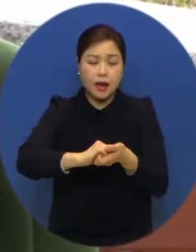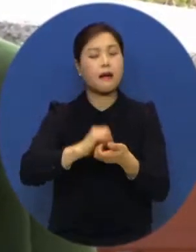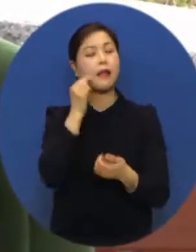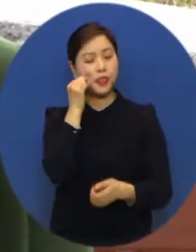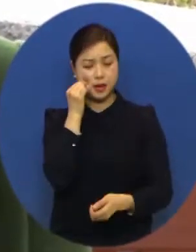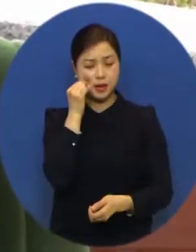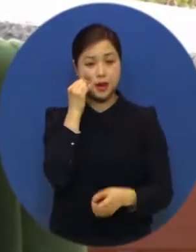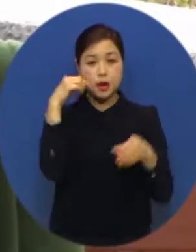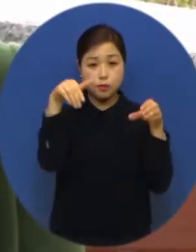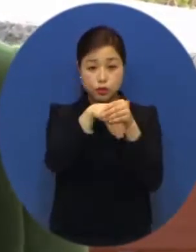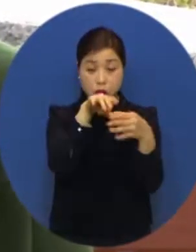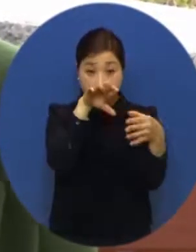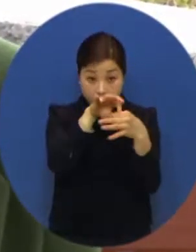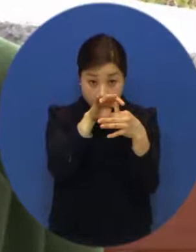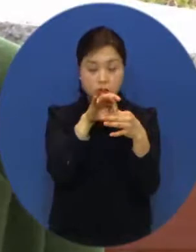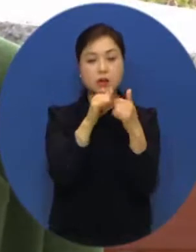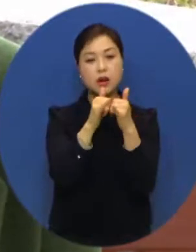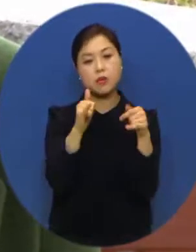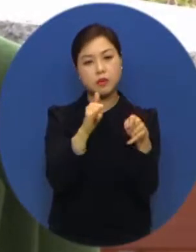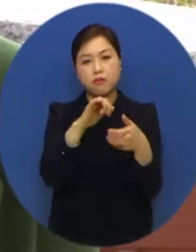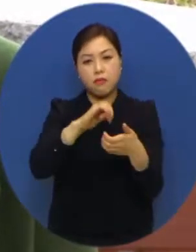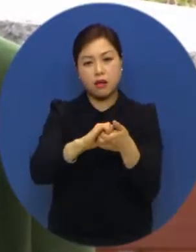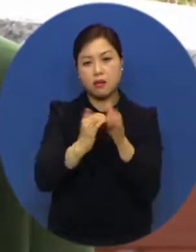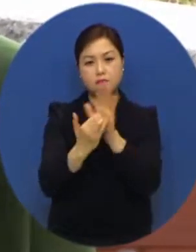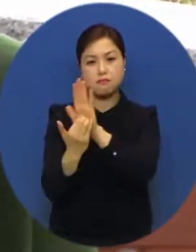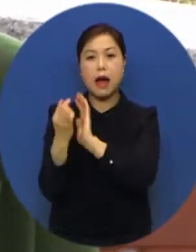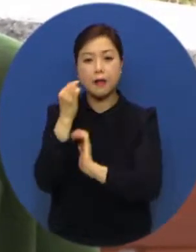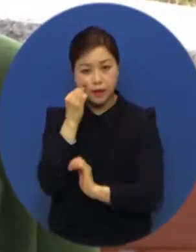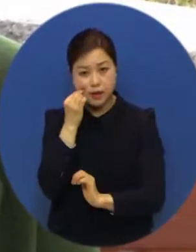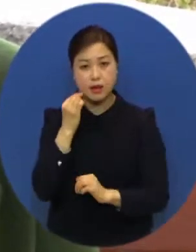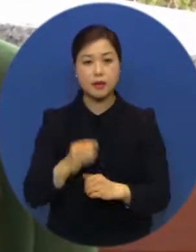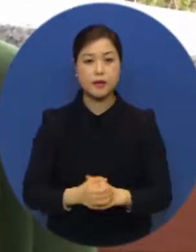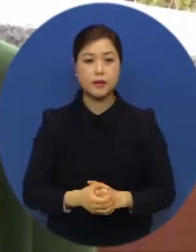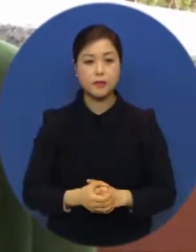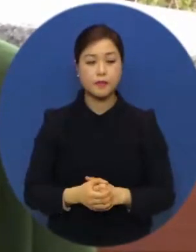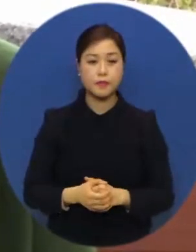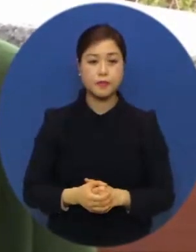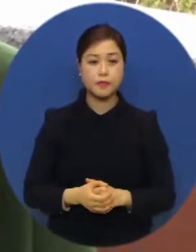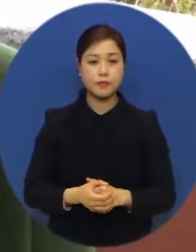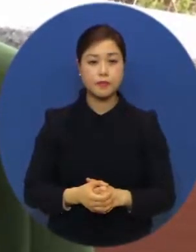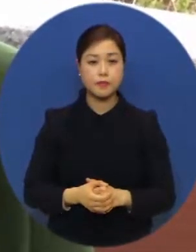쪽에서 있는 사람이라면 그건 아니고요. 그냥